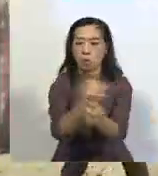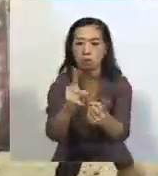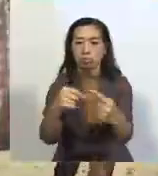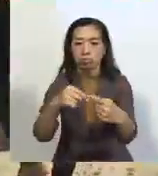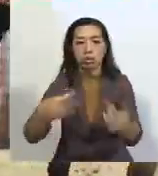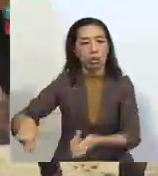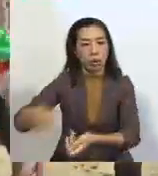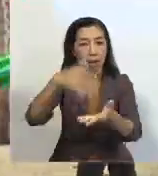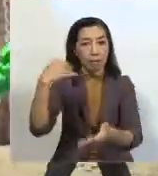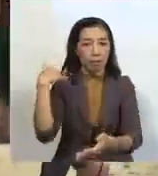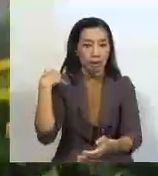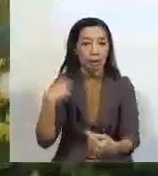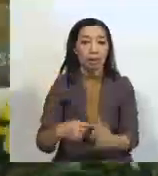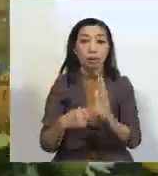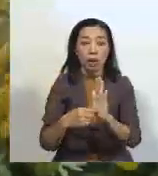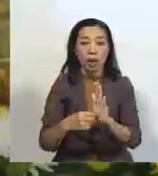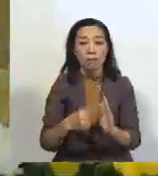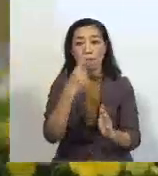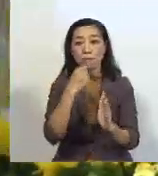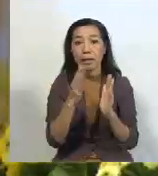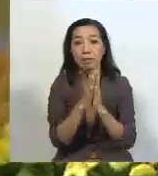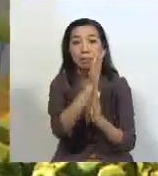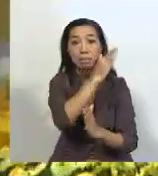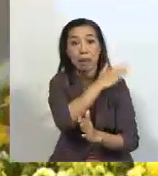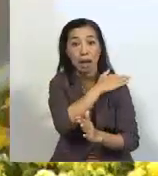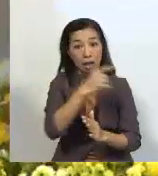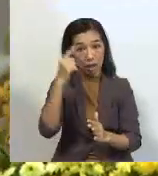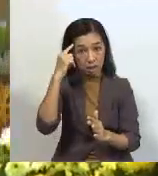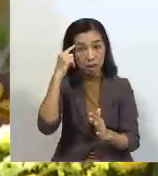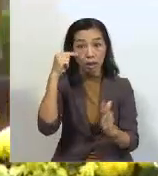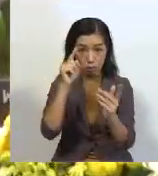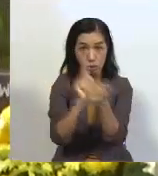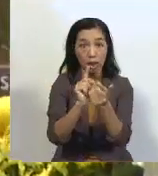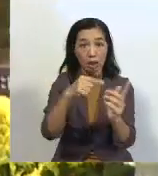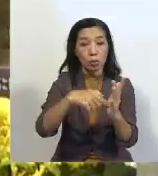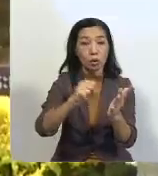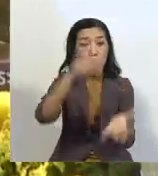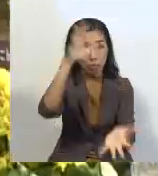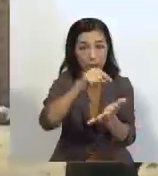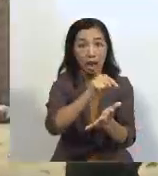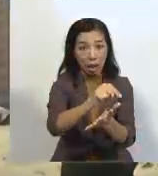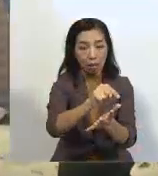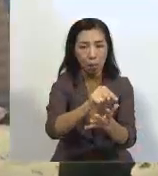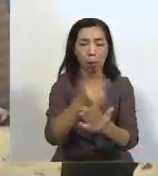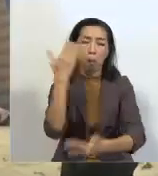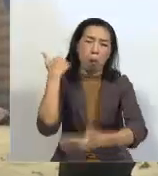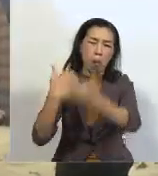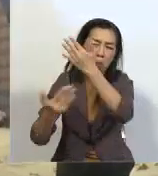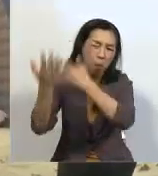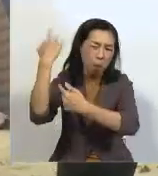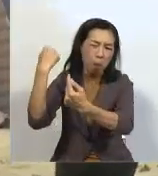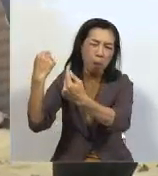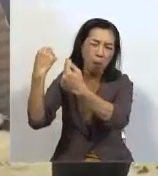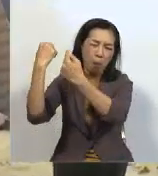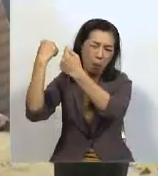งสิ้นอย่างสงกรานต์พระประแดงเนี่ยใครไม่รู้จักกันบ้างอยู่ที่จังหวัดสมุทรปราการประเพณีเก่าแก่นะครับ